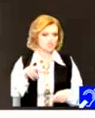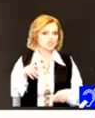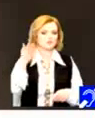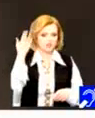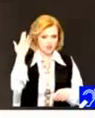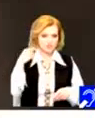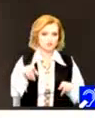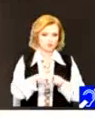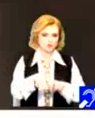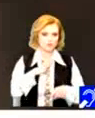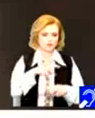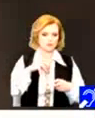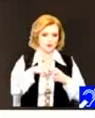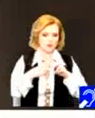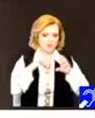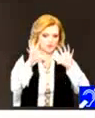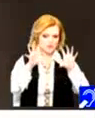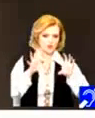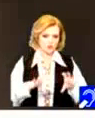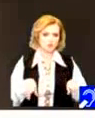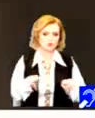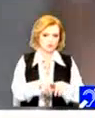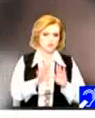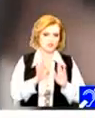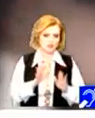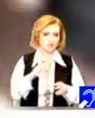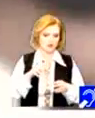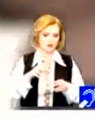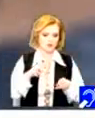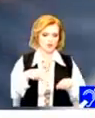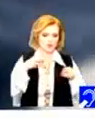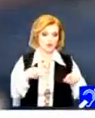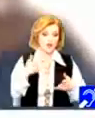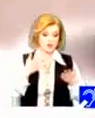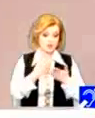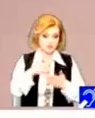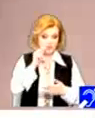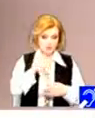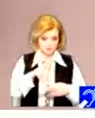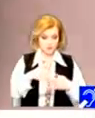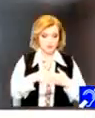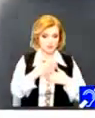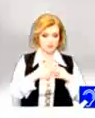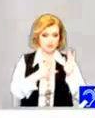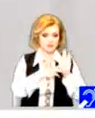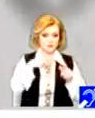Anterior, ei au mai fost trași la răspundere pentru infracțiuni similare. Dacă vor fi găsiți vinovați, ei riscă până la 7 ani de